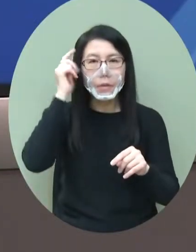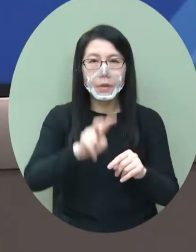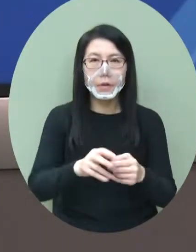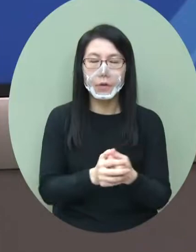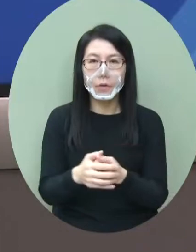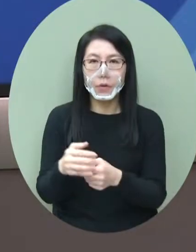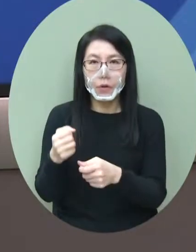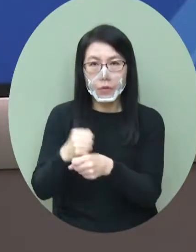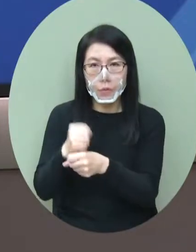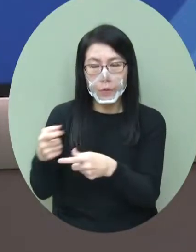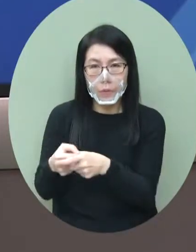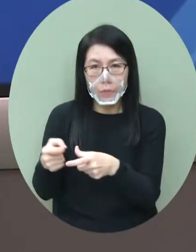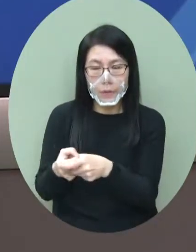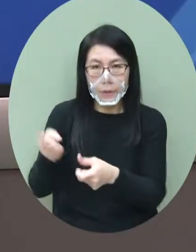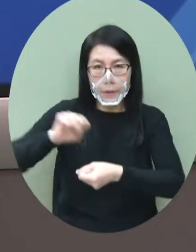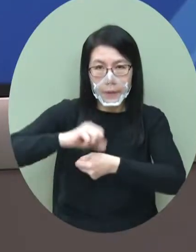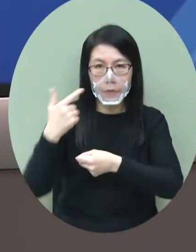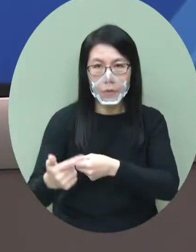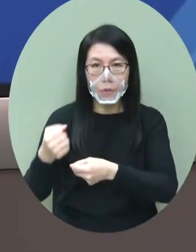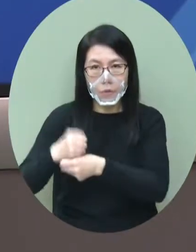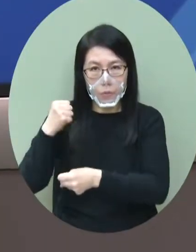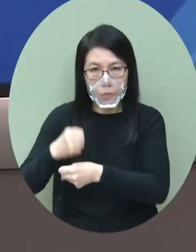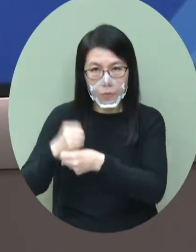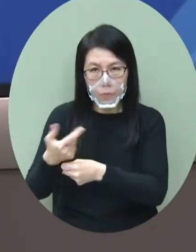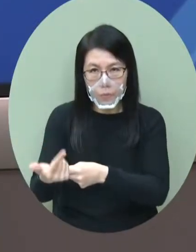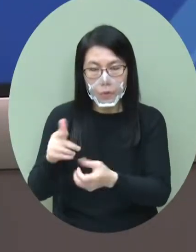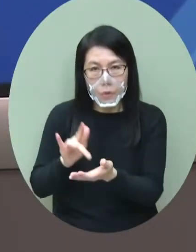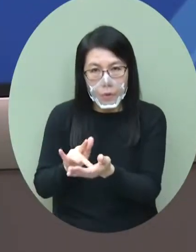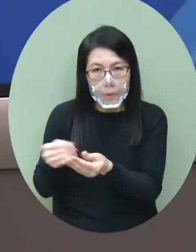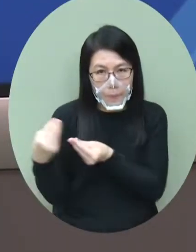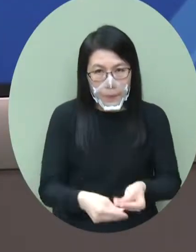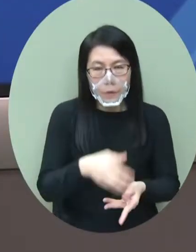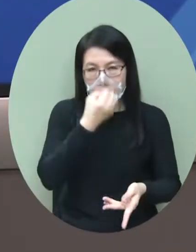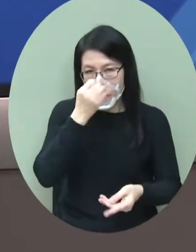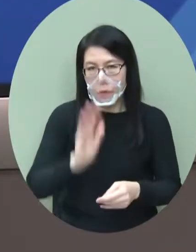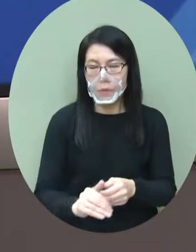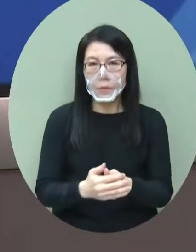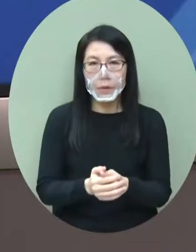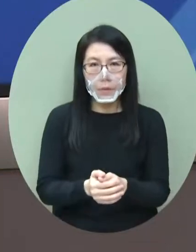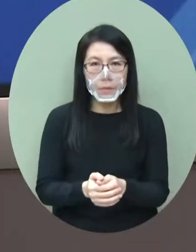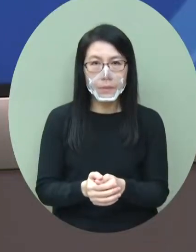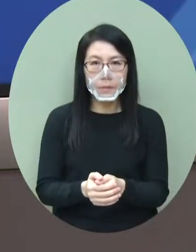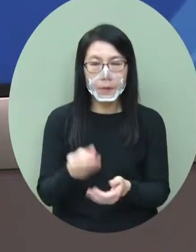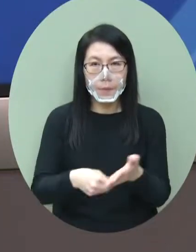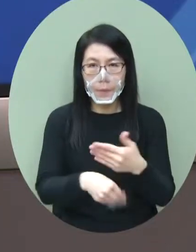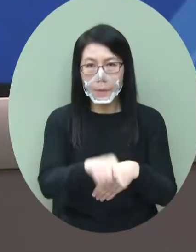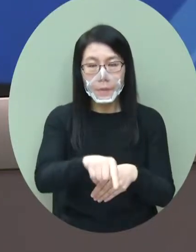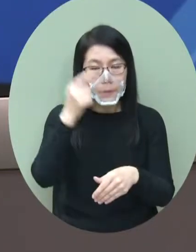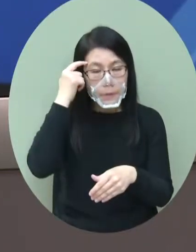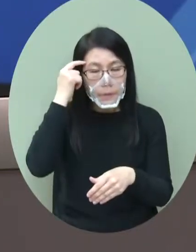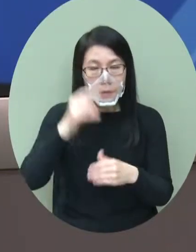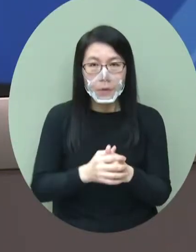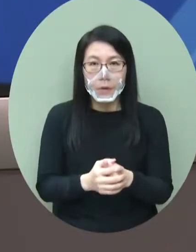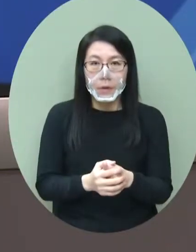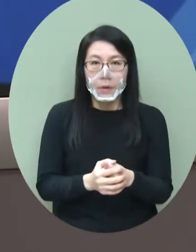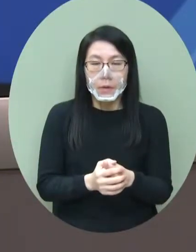经知道了，这些生产商是增加他们的产量，确保供港。我们从销